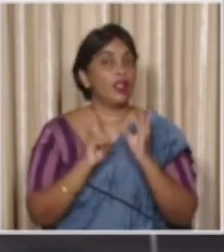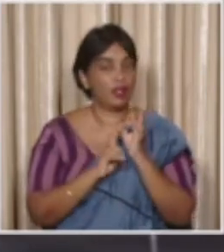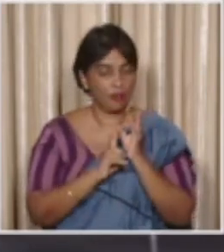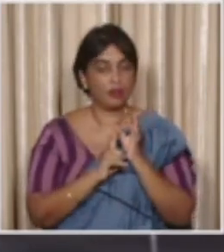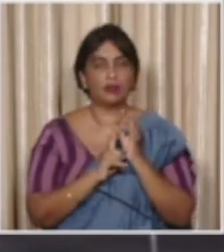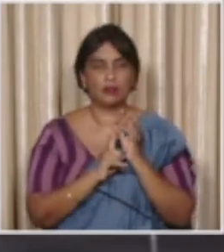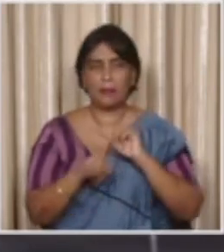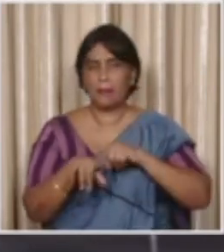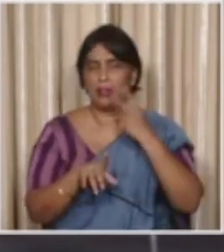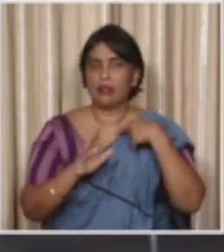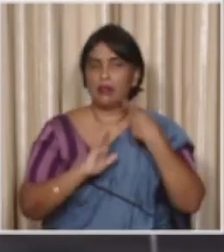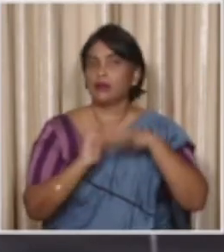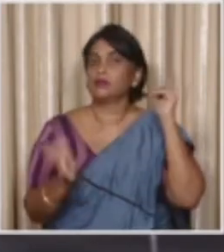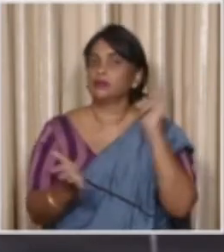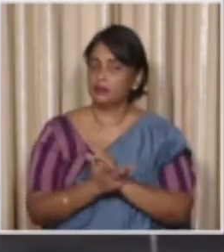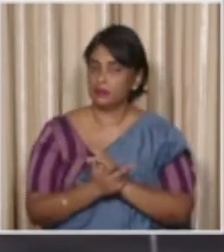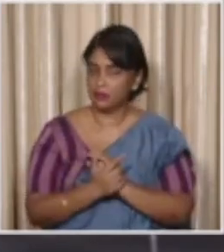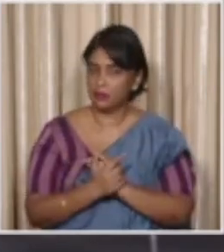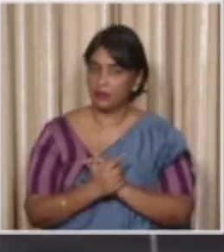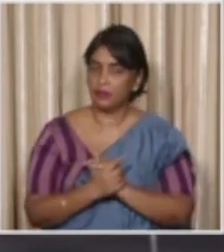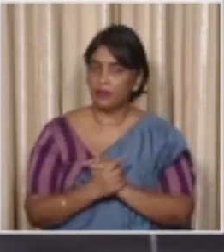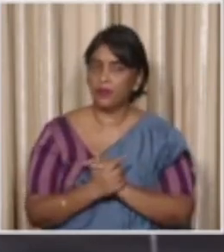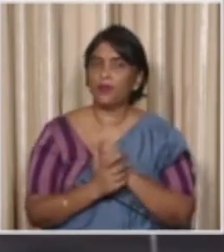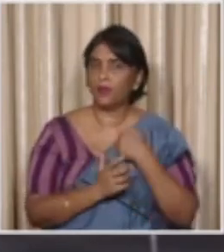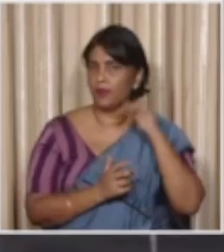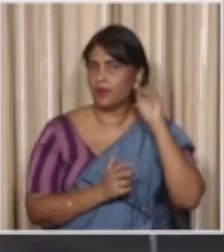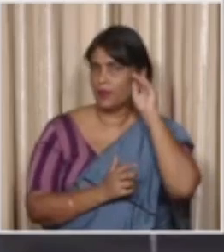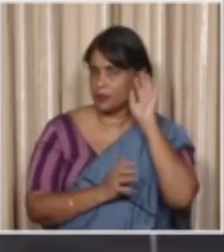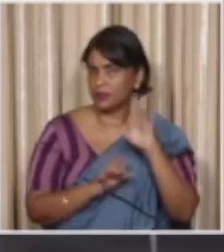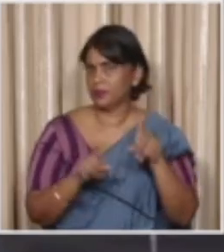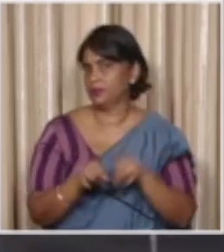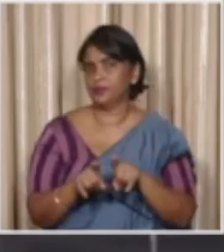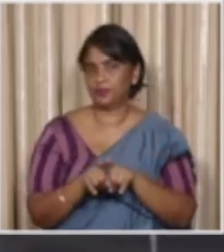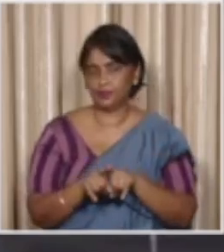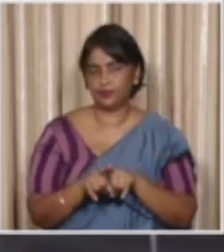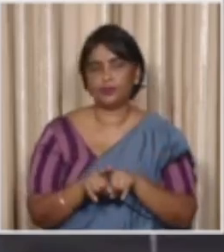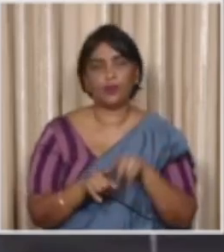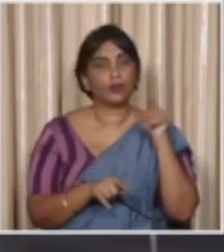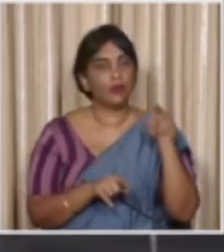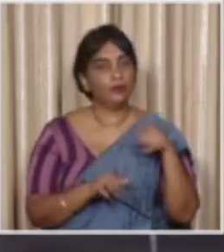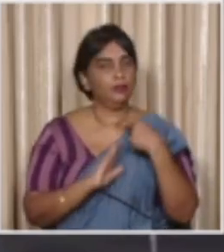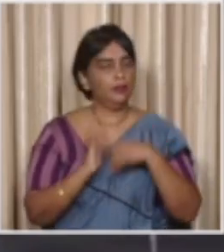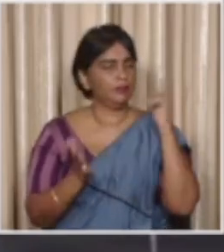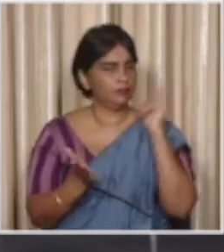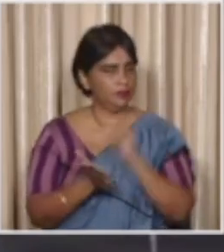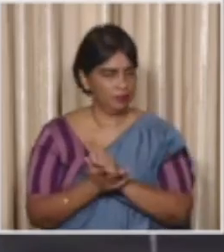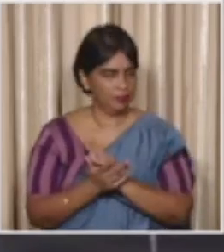මහත්මයා ලංකාවට පැමිණෙනවා. අපට දැනගන්න තියෙන ආකාරයට එතුමා මේ